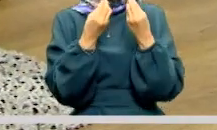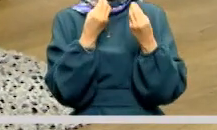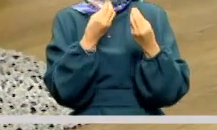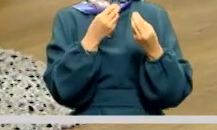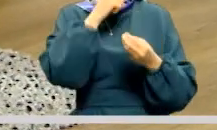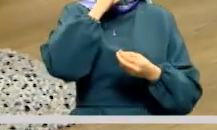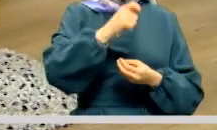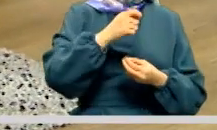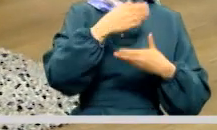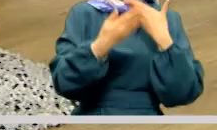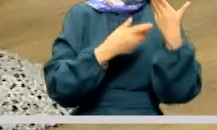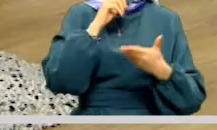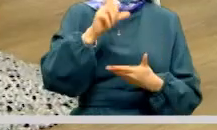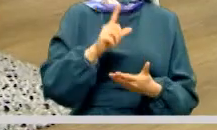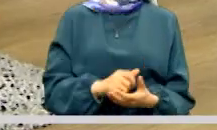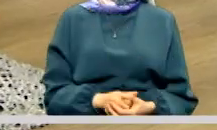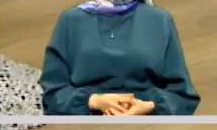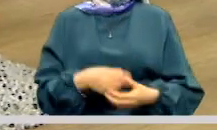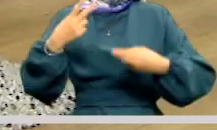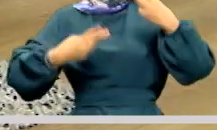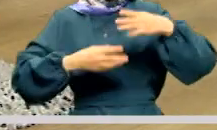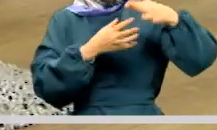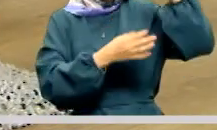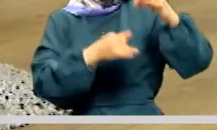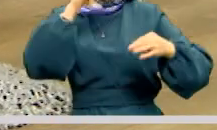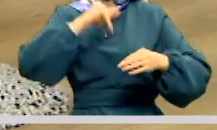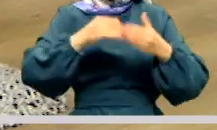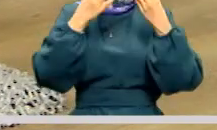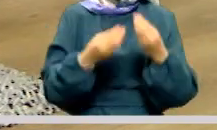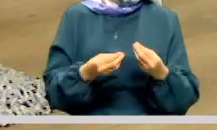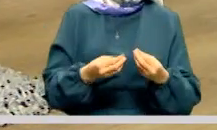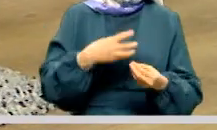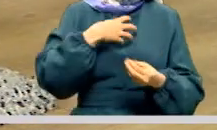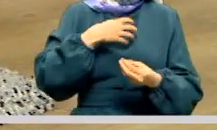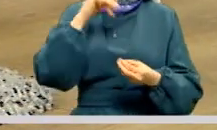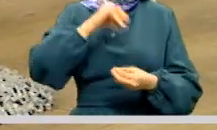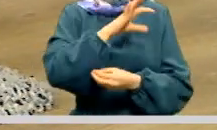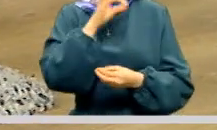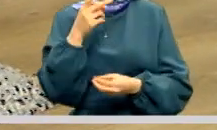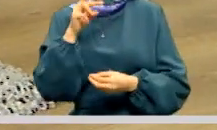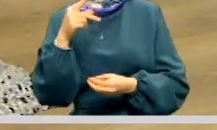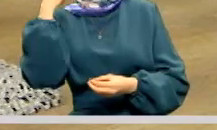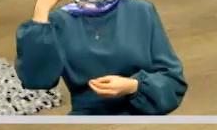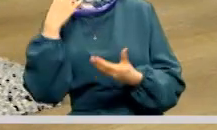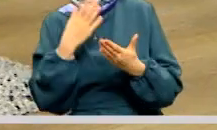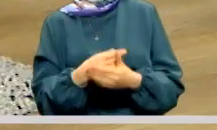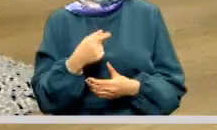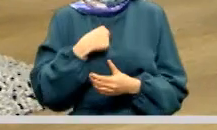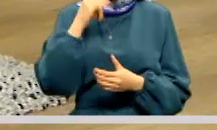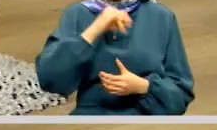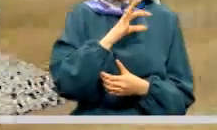sözle ifade etmek gerekir bazen insan haklı olduğu halde bile kendini haksız Kusura bakma ben haksızdım herhalde yanlış yaptım